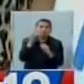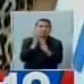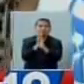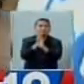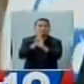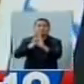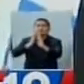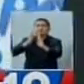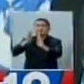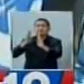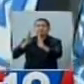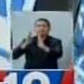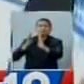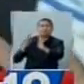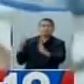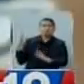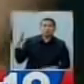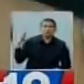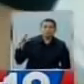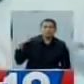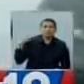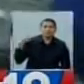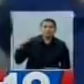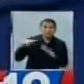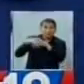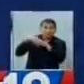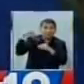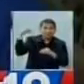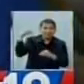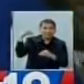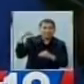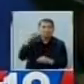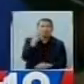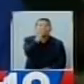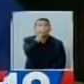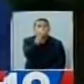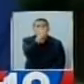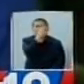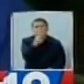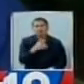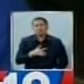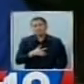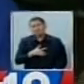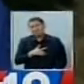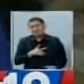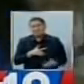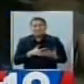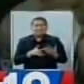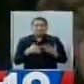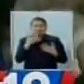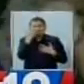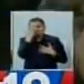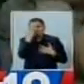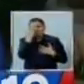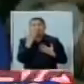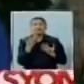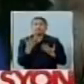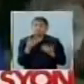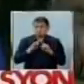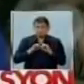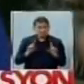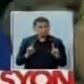room na ito, yung mga naka-wheelchair. Kasi nga, meron sila mga karamdaman, pero yung sabi nga, pagtupad nila sa kanilang obligasyon sa bayan,